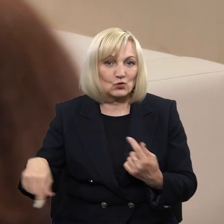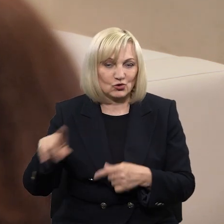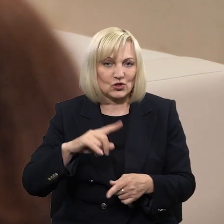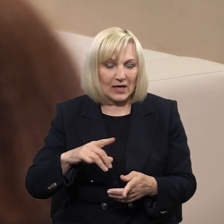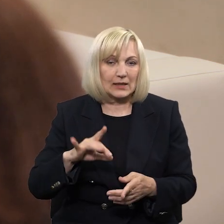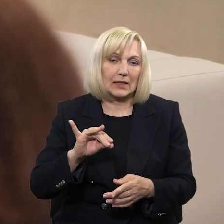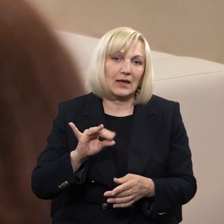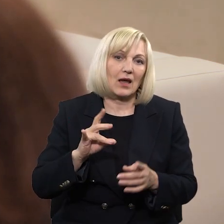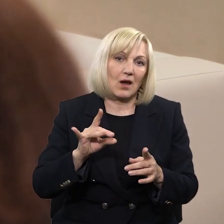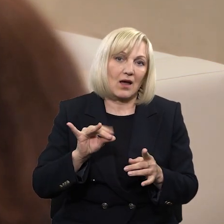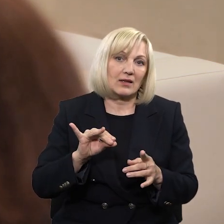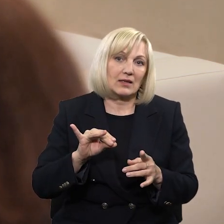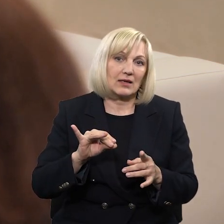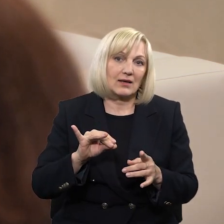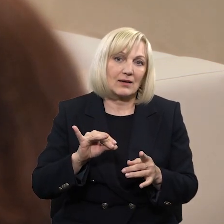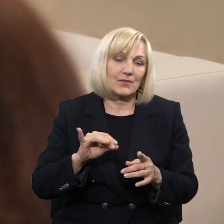и